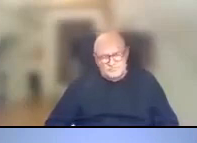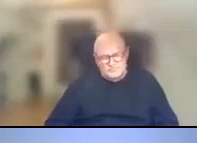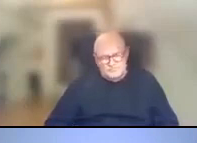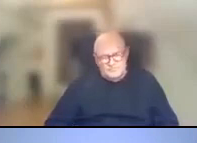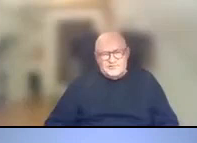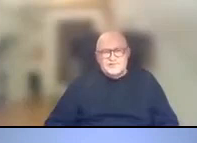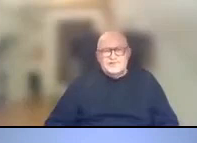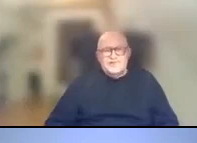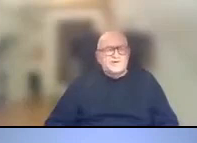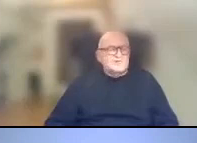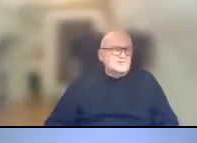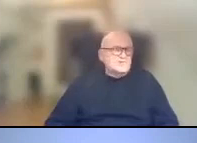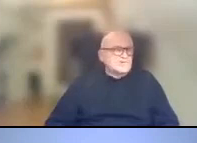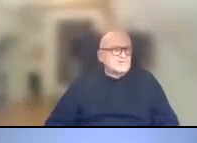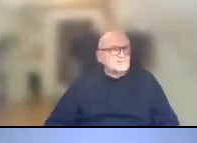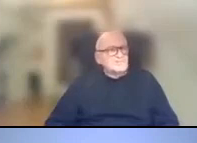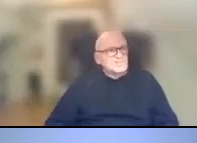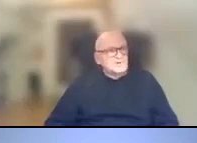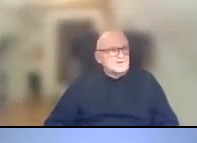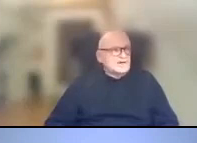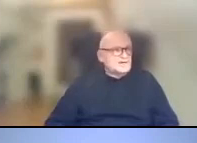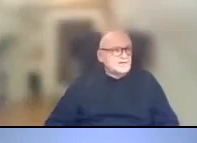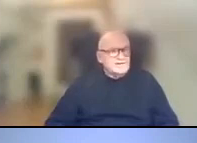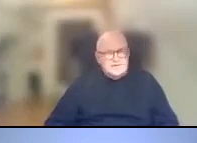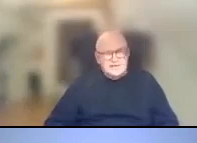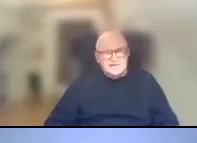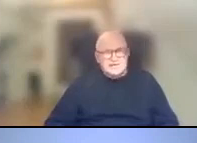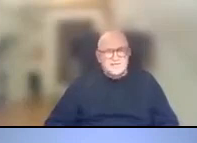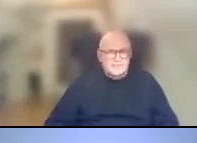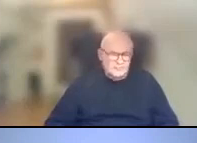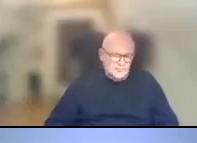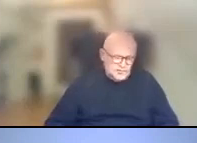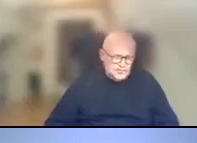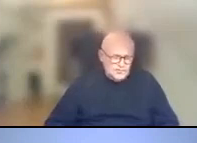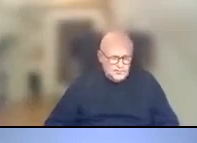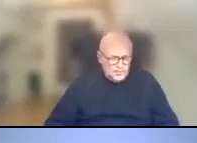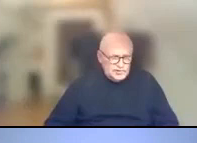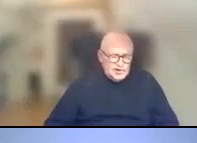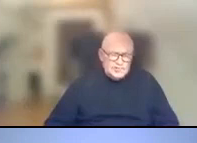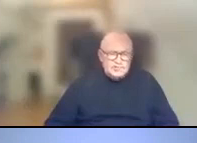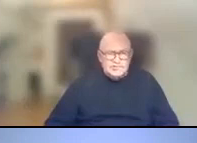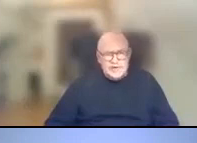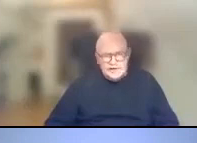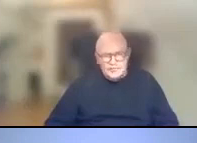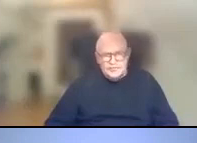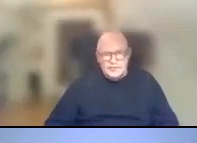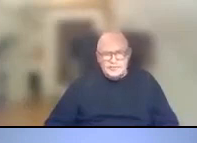Und wissen Sie, dass in 2016 es